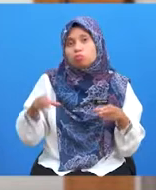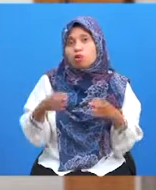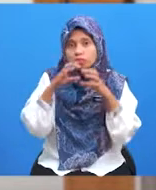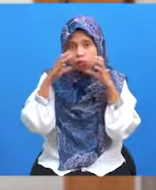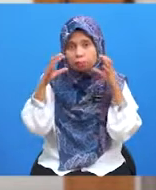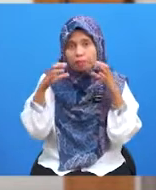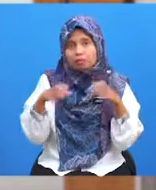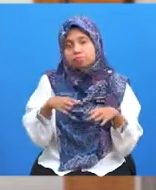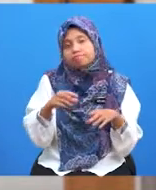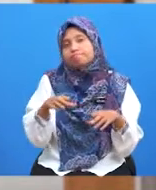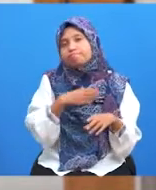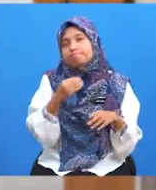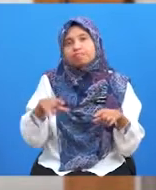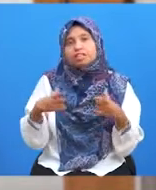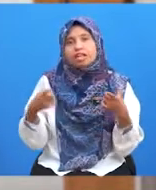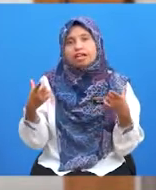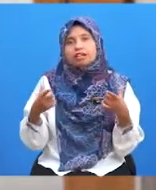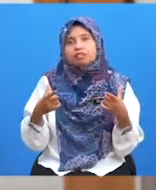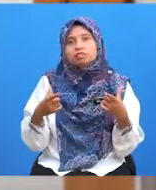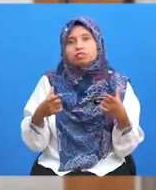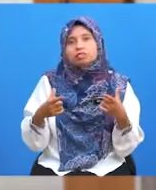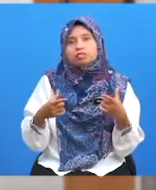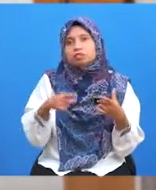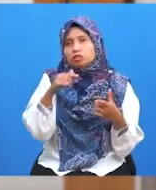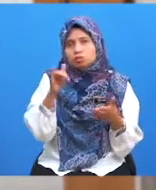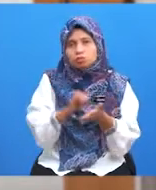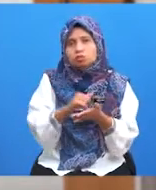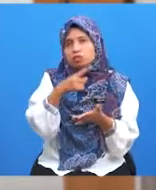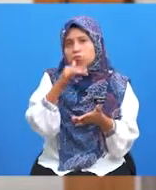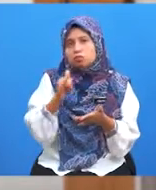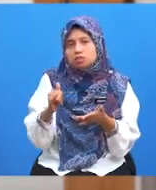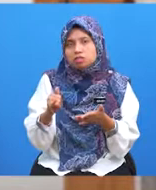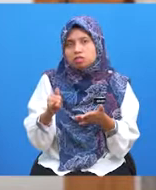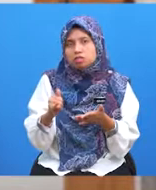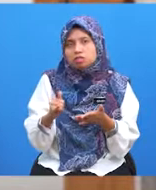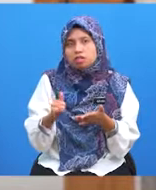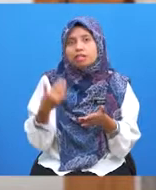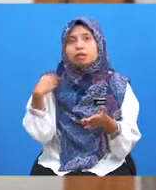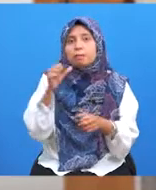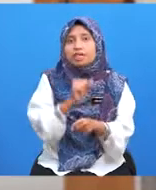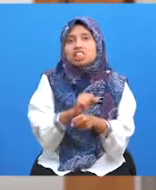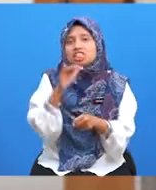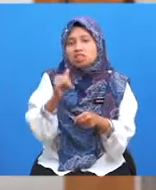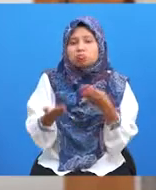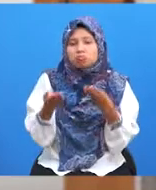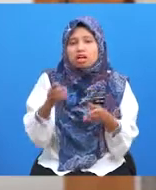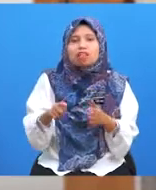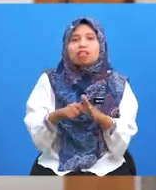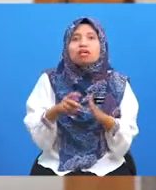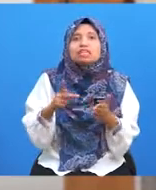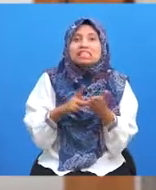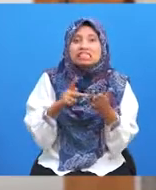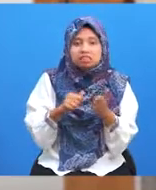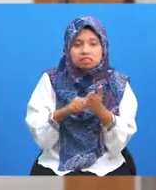akibat daripada perkecil yang terkena jangkitan dan juga arahan sementara perintah kawalan